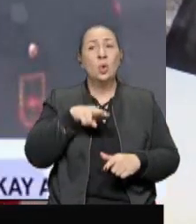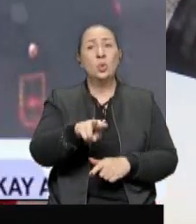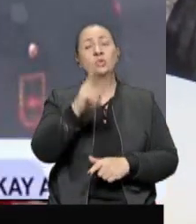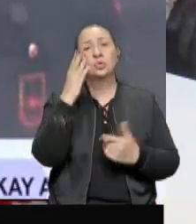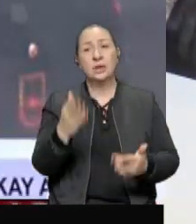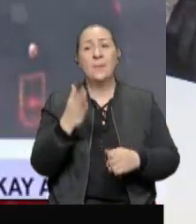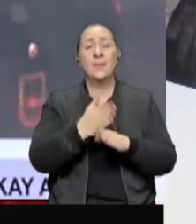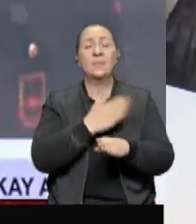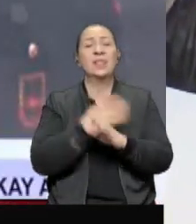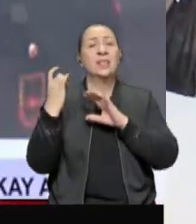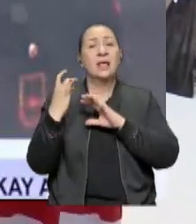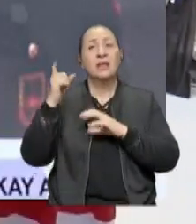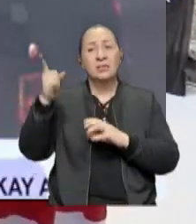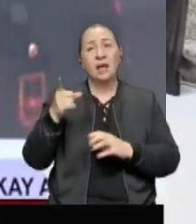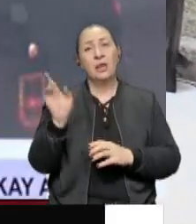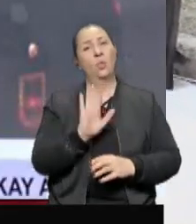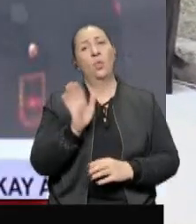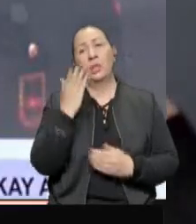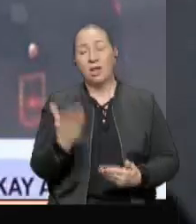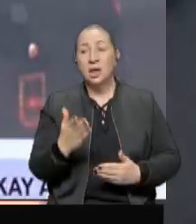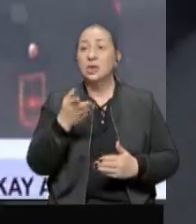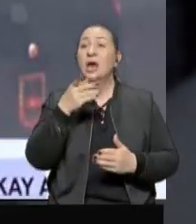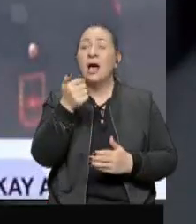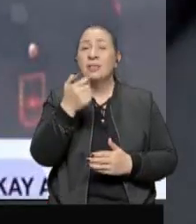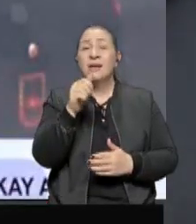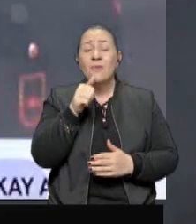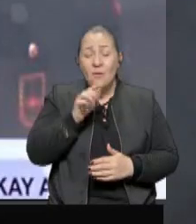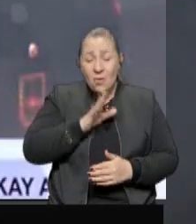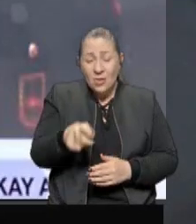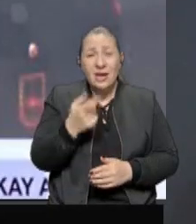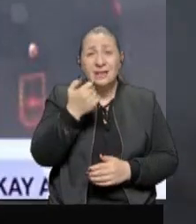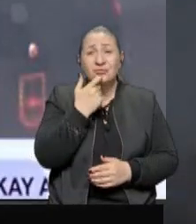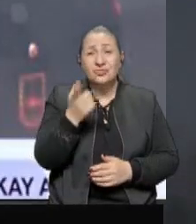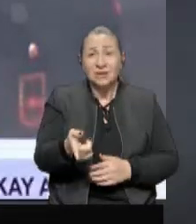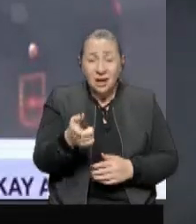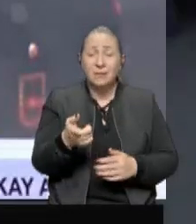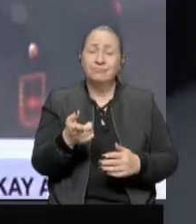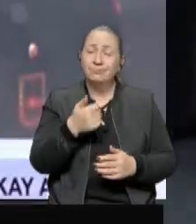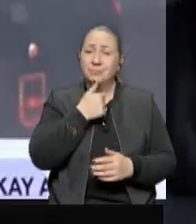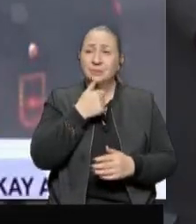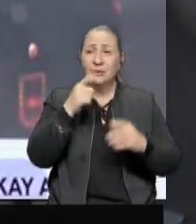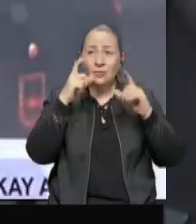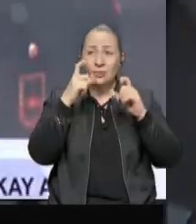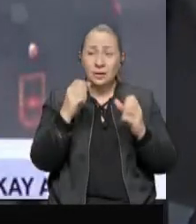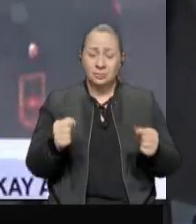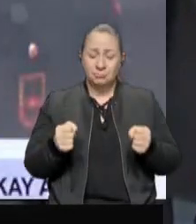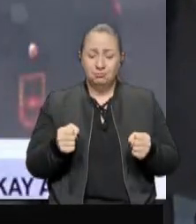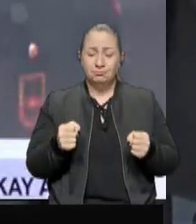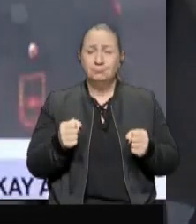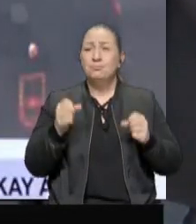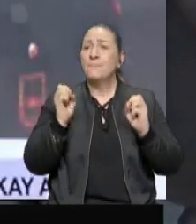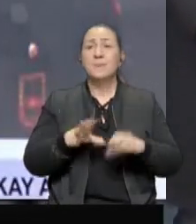yolculuğuna memleketi Tekirdağ'da uğurlandı. Şehidin 6 yaşındaki oğlu Ediz Akgün babasının fotoğrafını tören